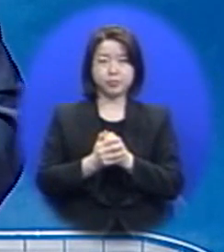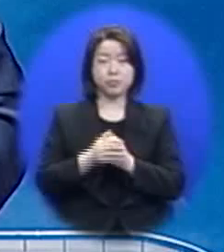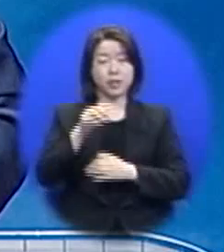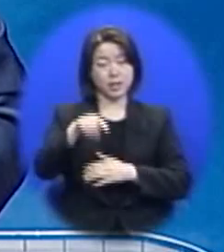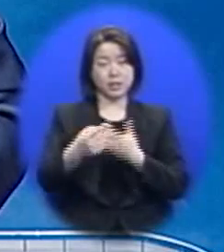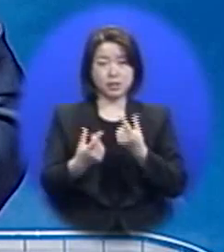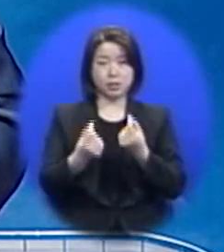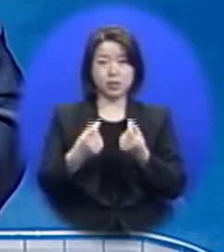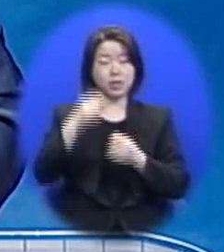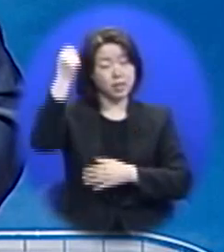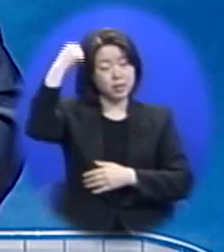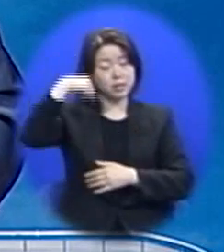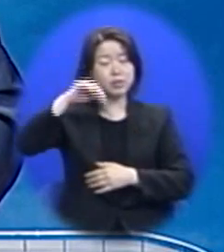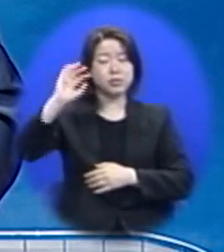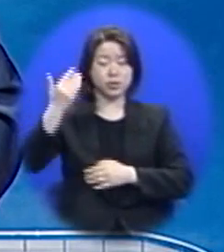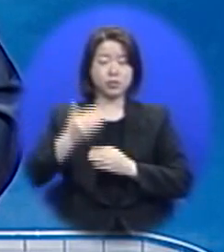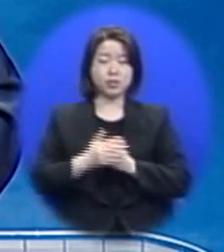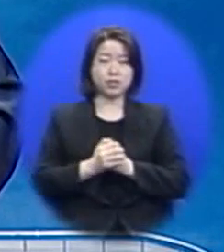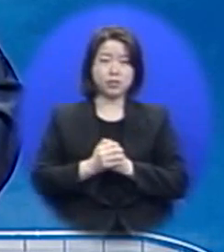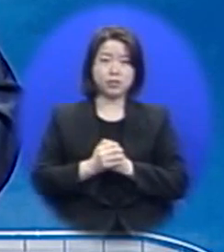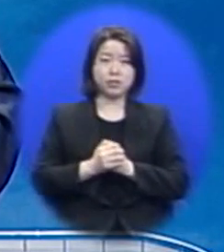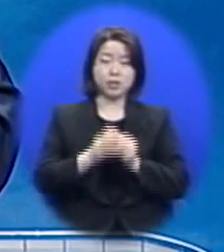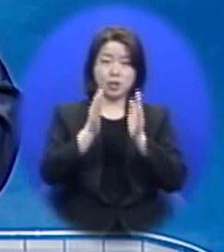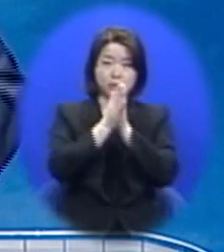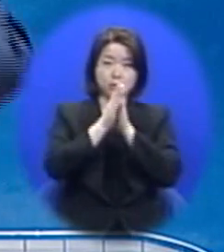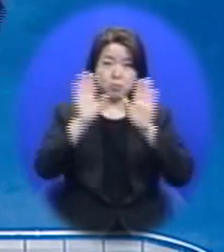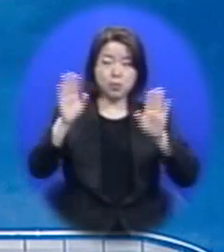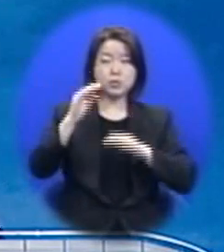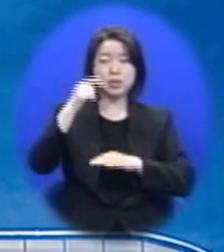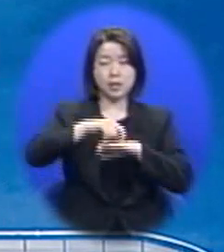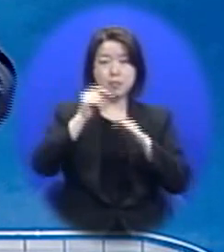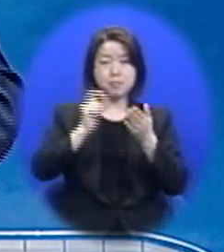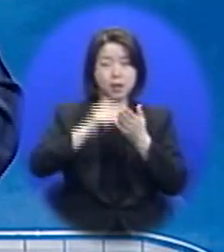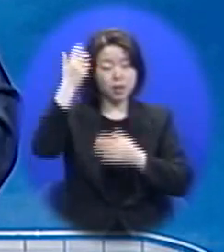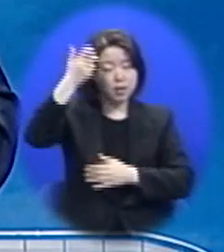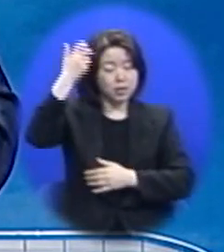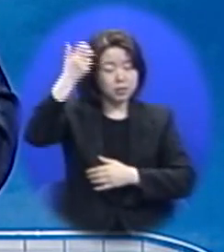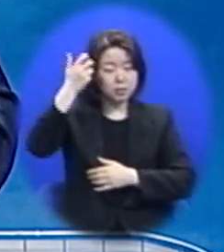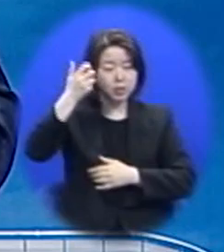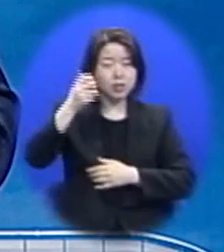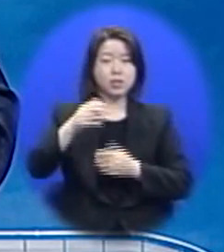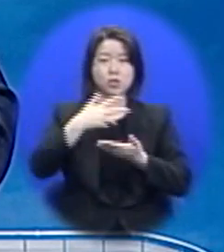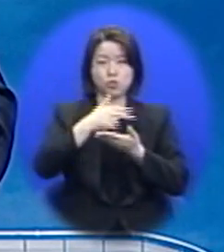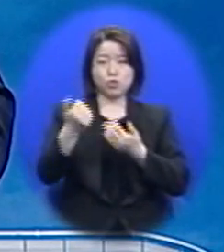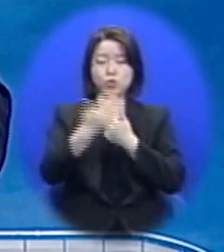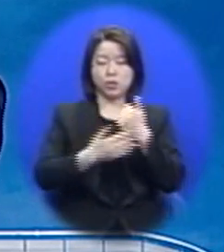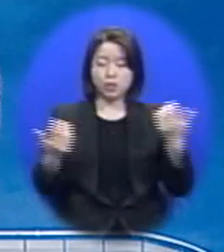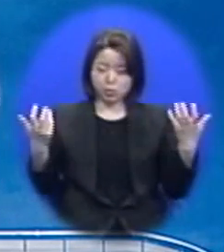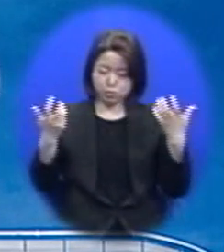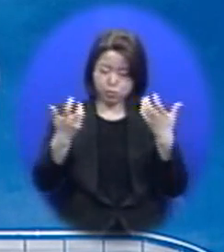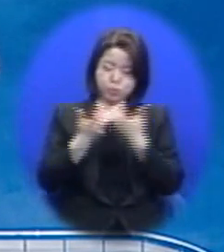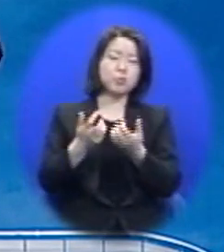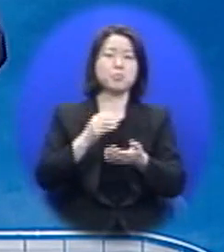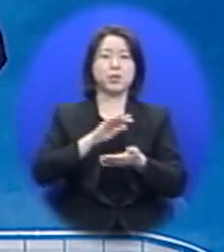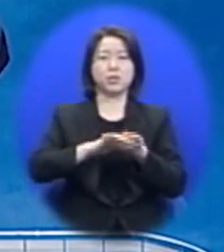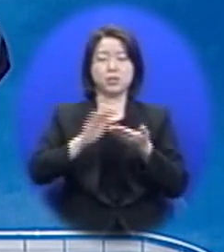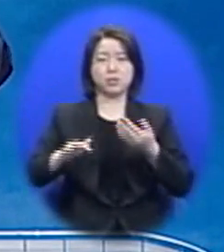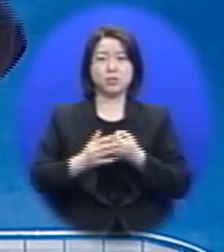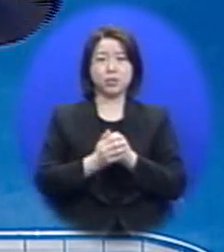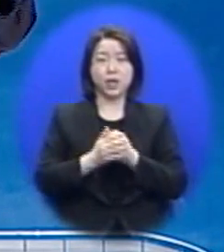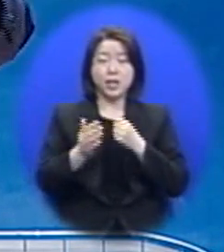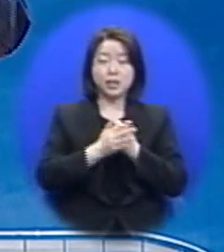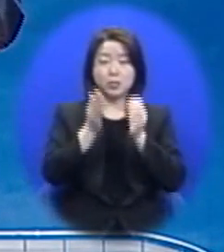그렇게 느껴졌어요. 모세의 심령이 주의 은혜로 충만했었습니다. 그러니까 모세가 입을